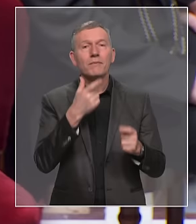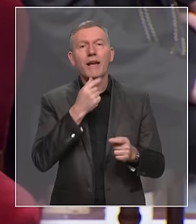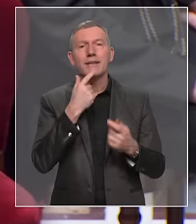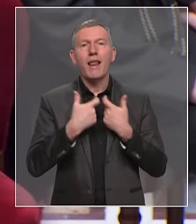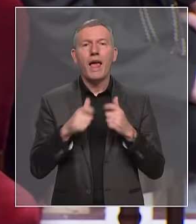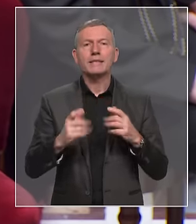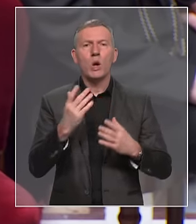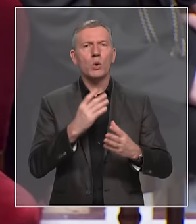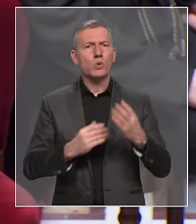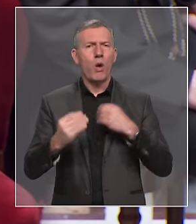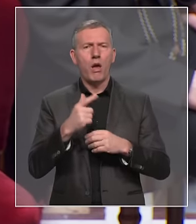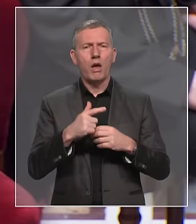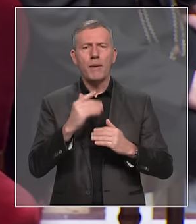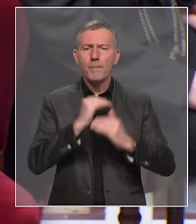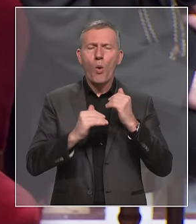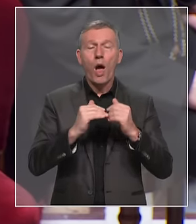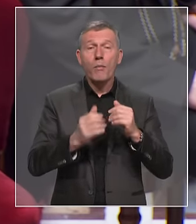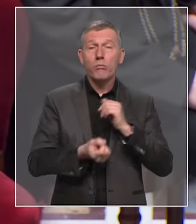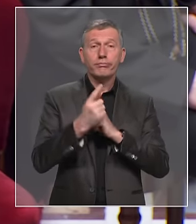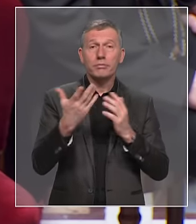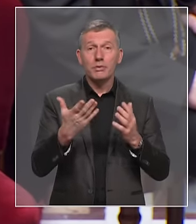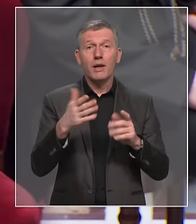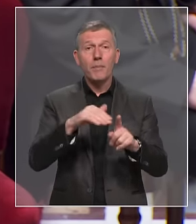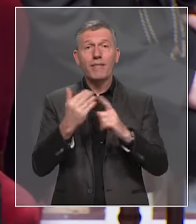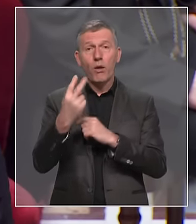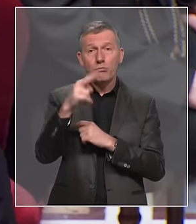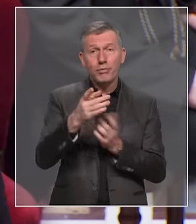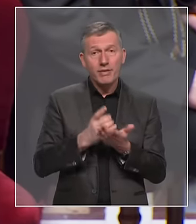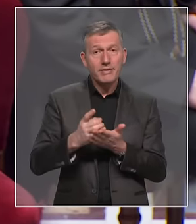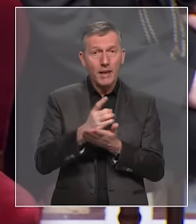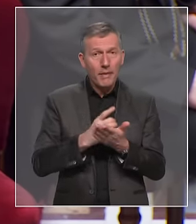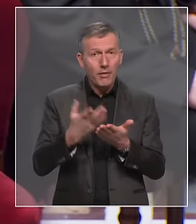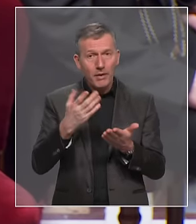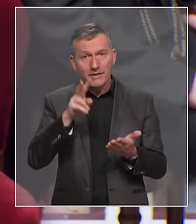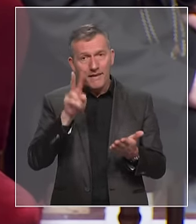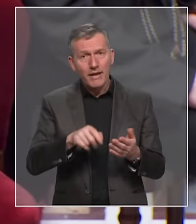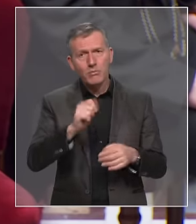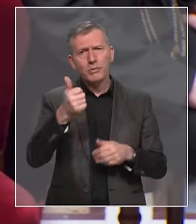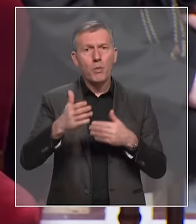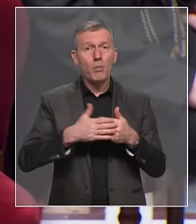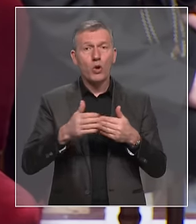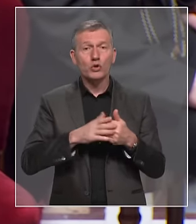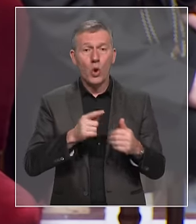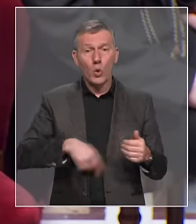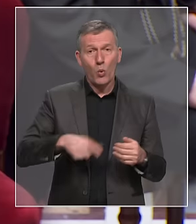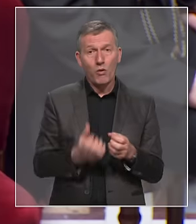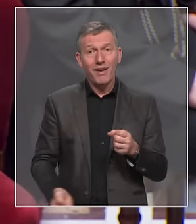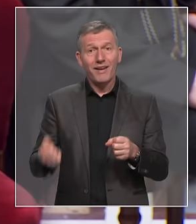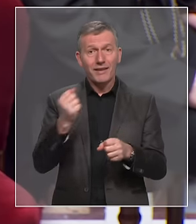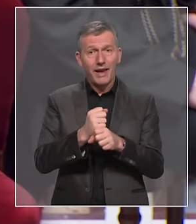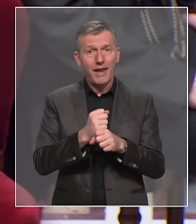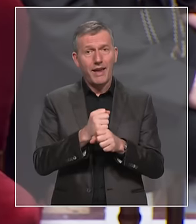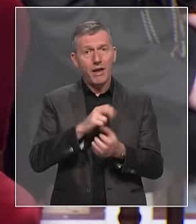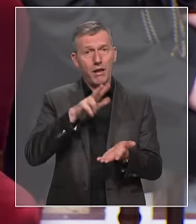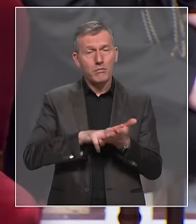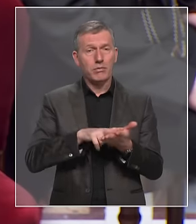non programmés. L'exemple que vous donnez sur la plateforme qui est déployée dans le Loir-et-Cher me semble assez proche de ce que nous mettons en place et ce que nous labellisons avec